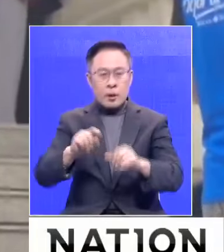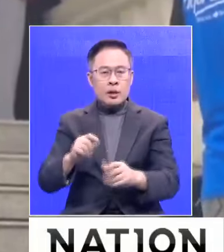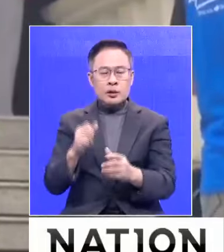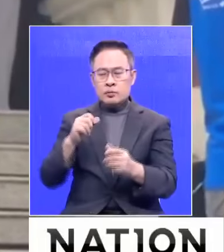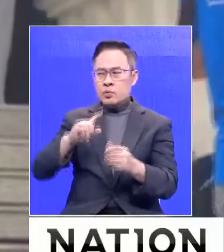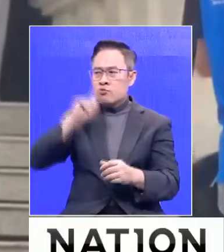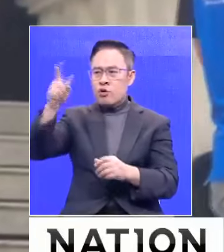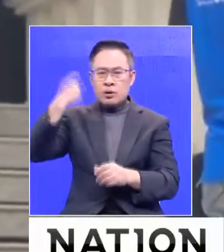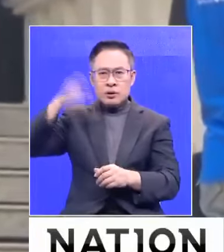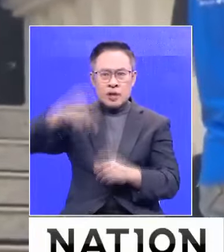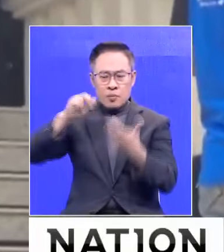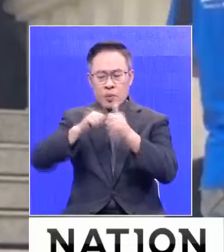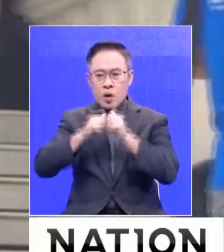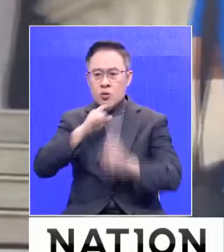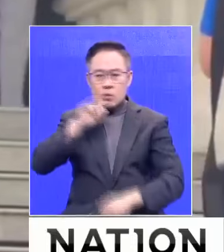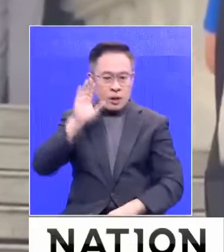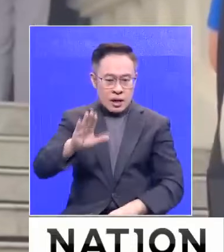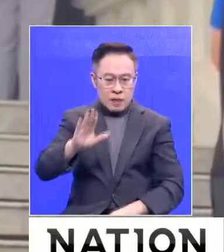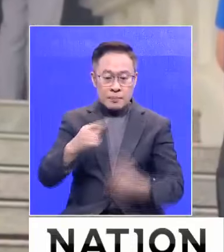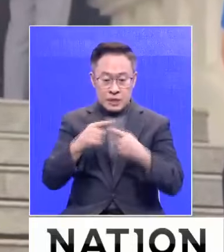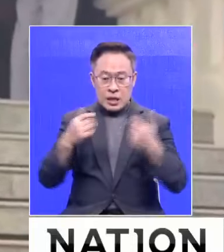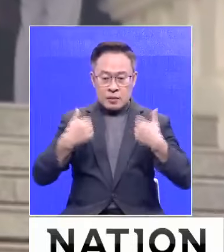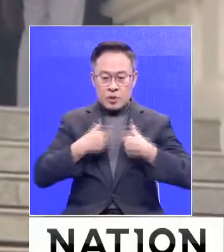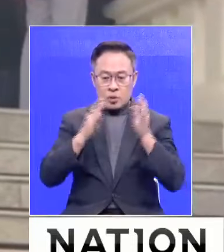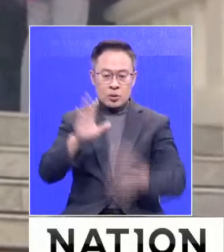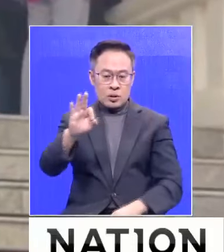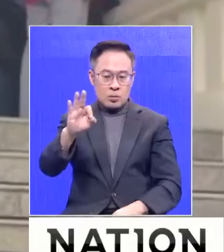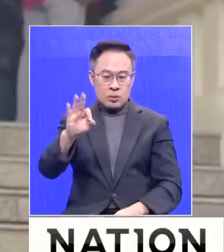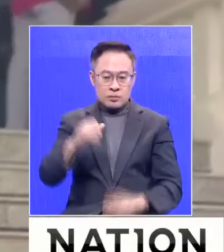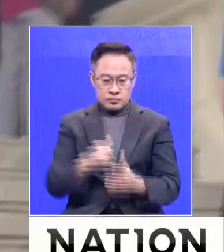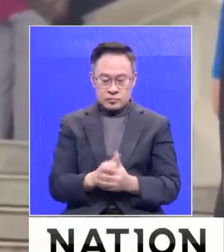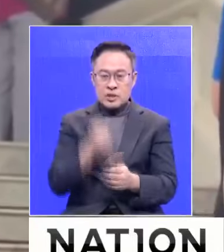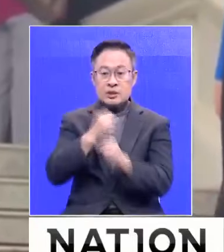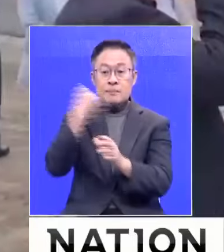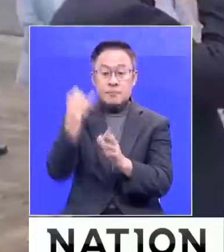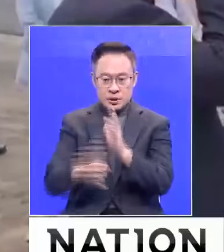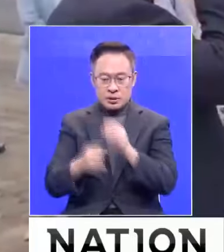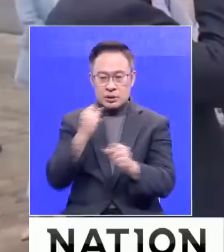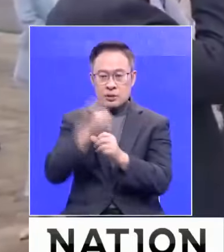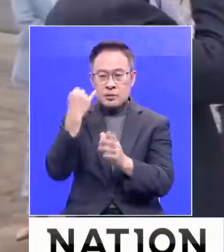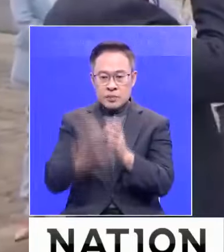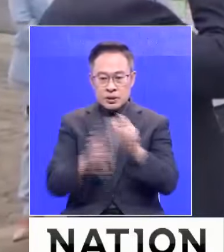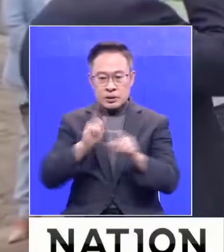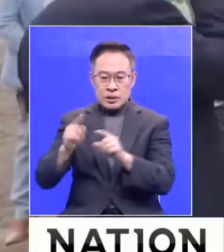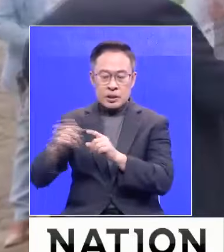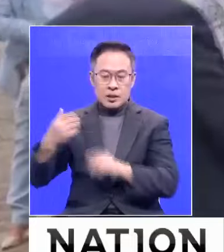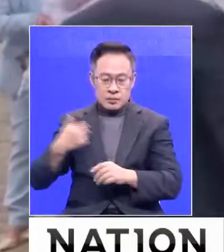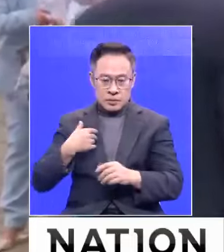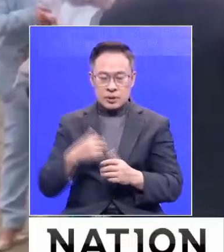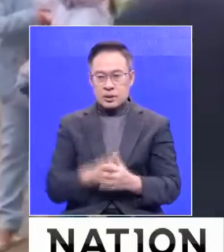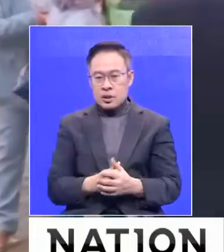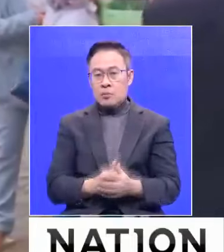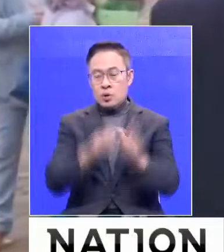าตอนนี้นะทางกกต.สงขลาได้รับรายชื่ออดีตผู้สมัครสว9คนจากที่สมัครม